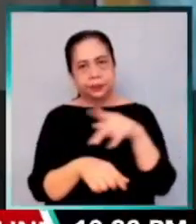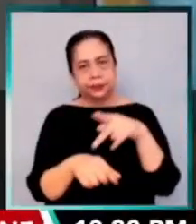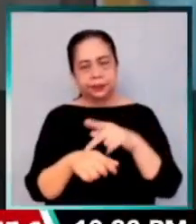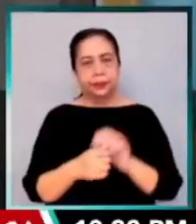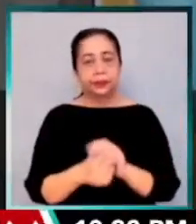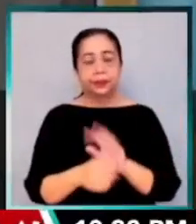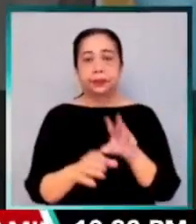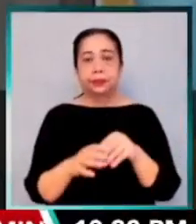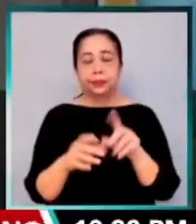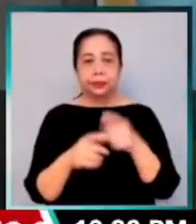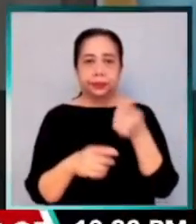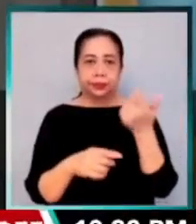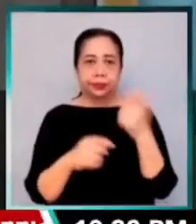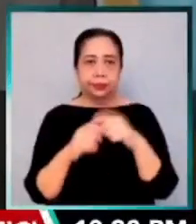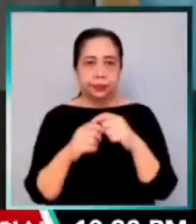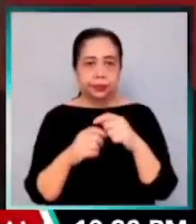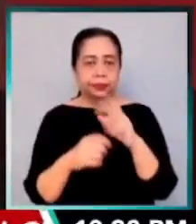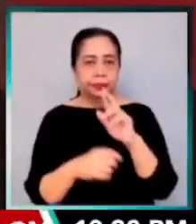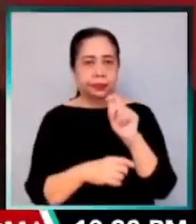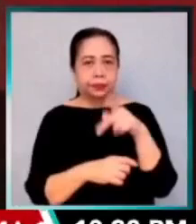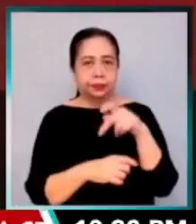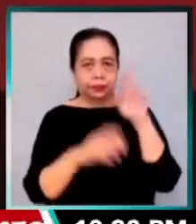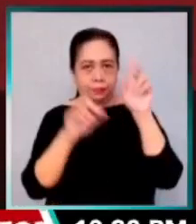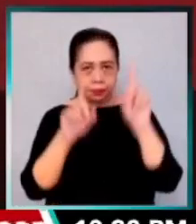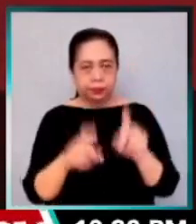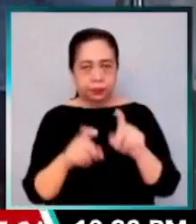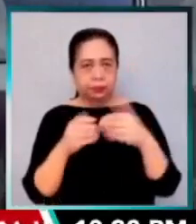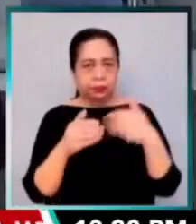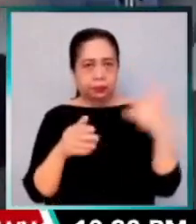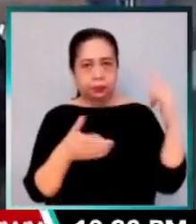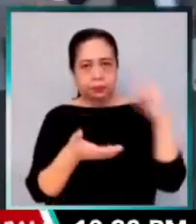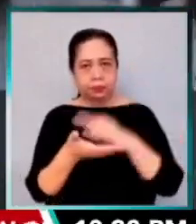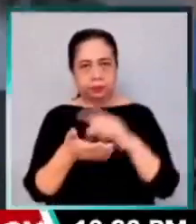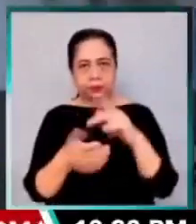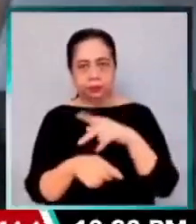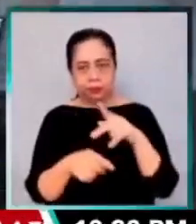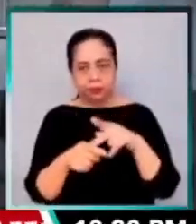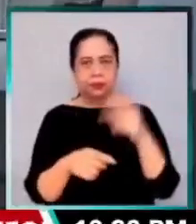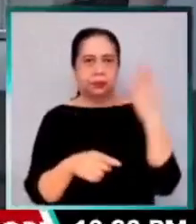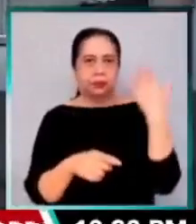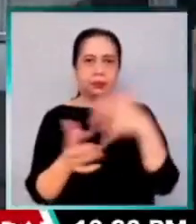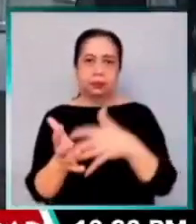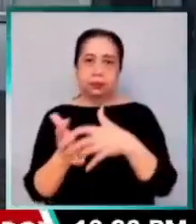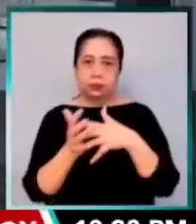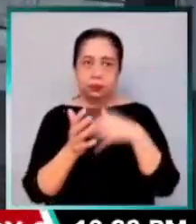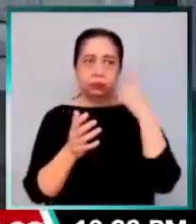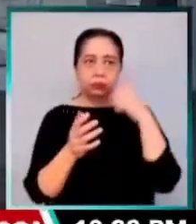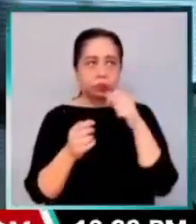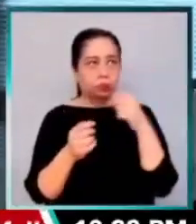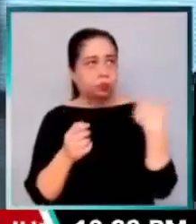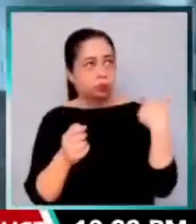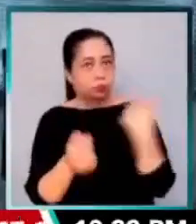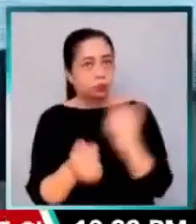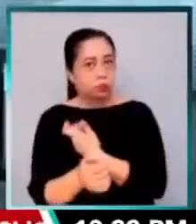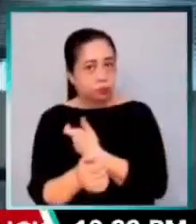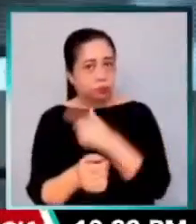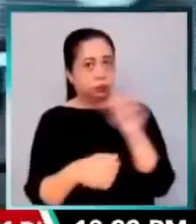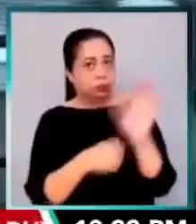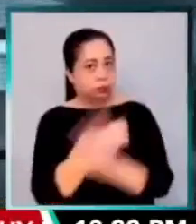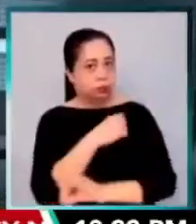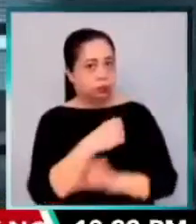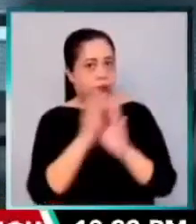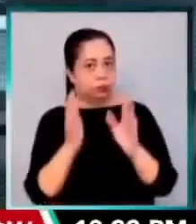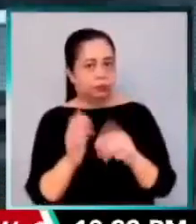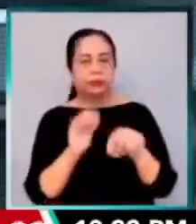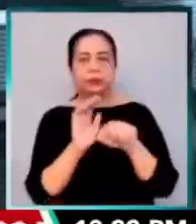ang pagtanggal ng RT-PCR testing requirement bago pumasok ng bansa na dating required para sa mga unvaccinated na mga banyaga. Negative antigen